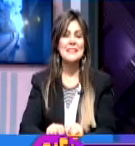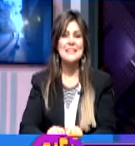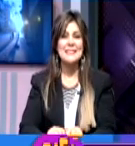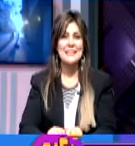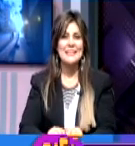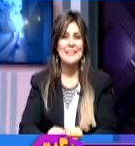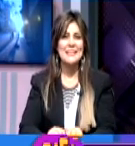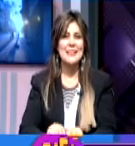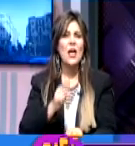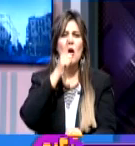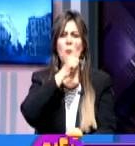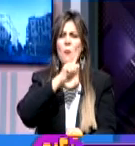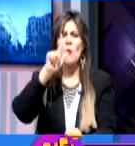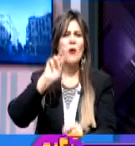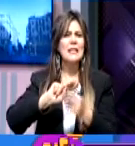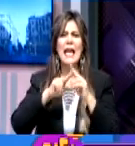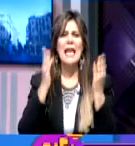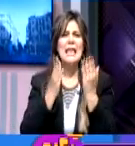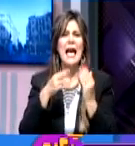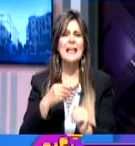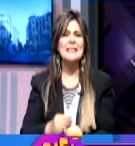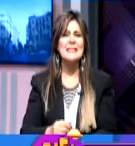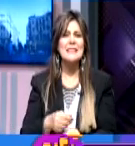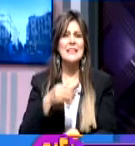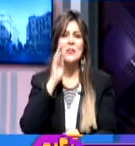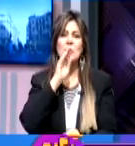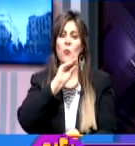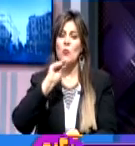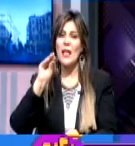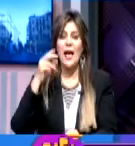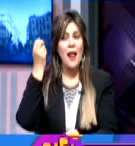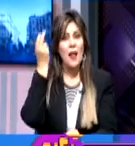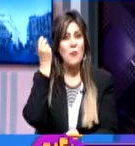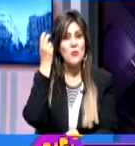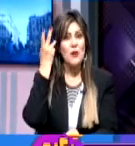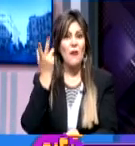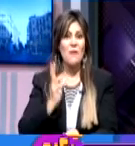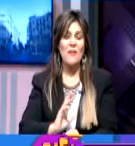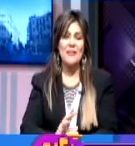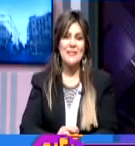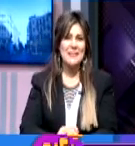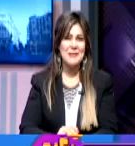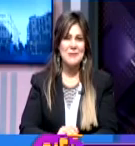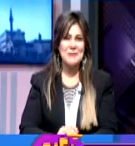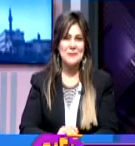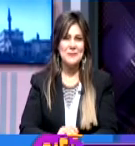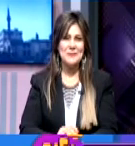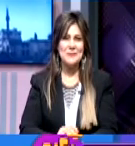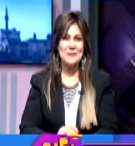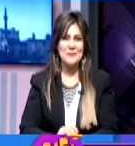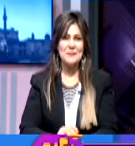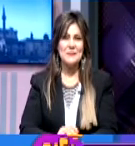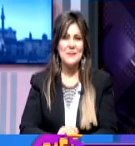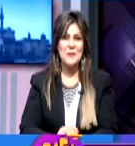بلغات من هو متعلم ومثقف جدا، الحد الأدنى والحد الأعلى الأكبر